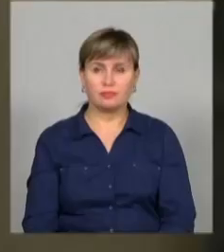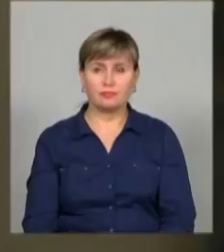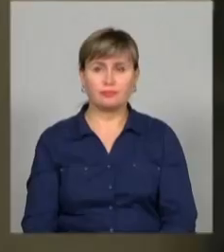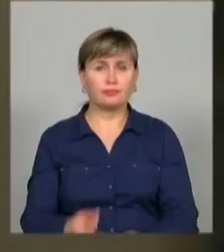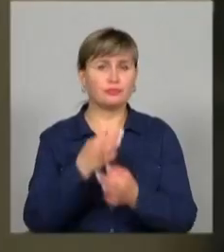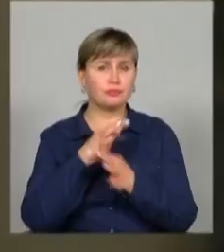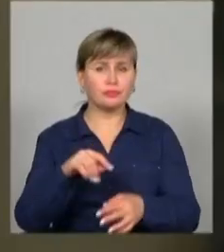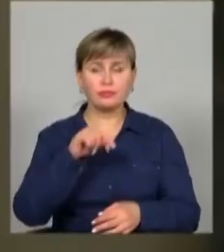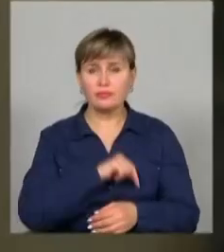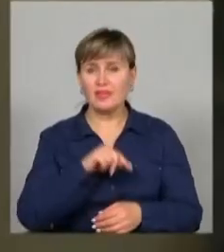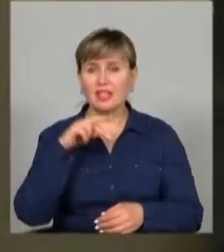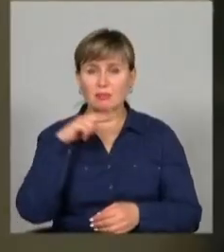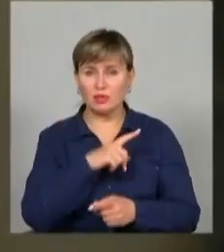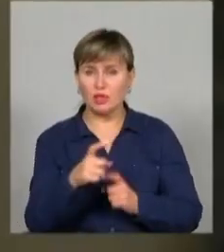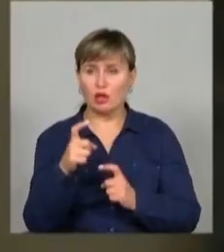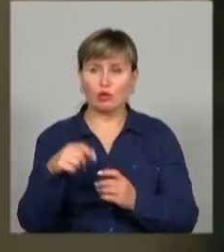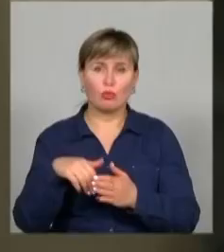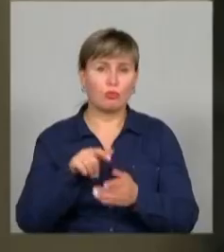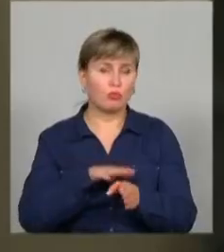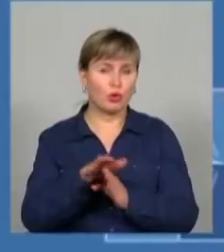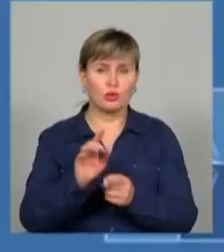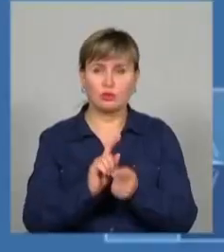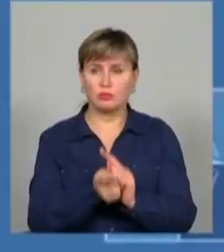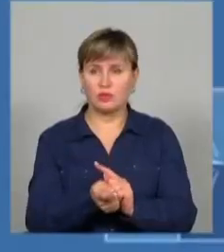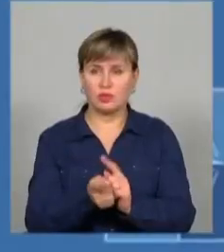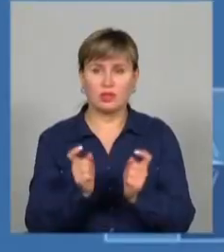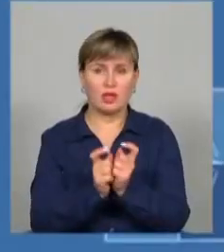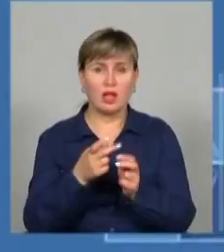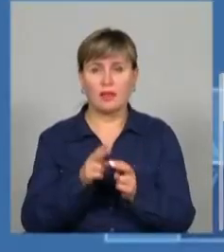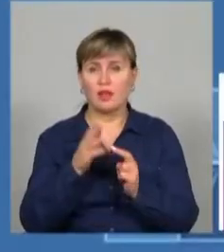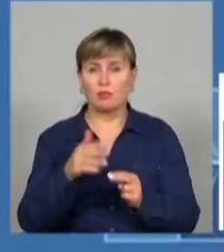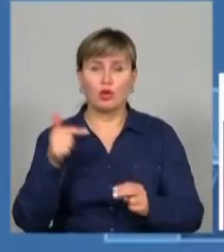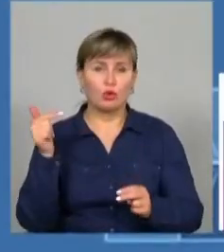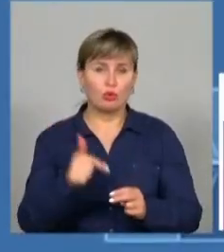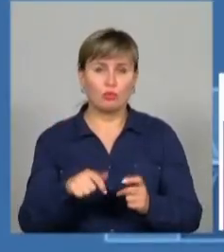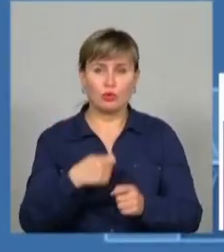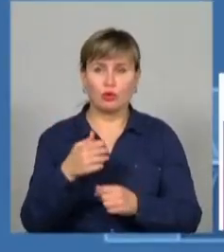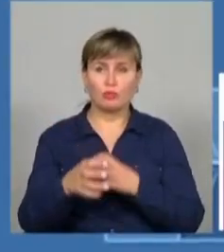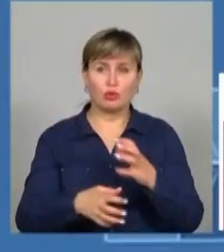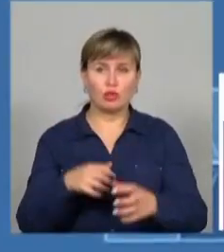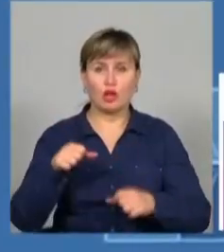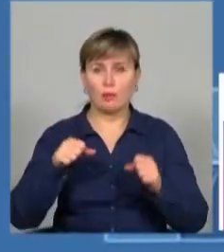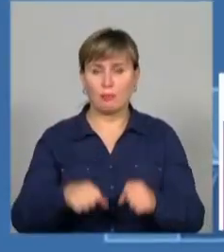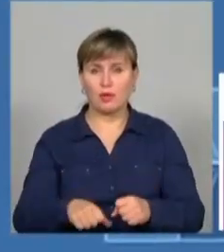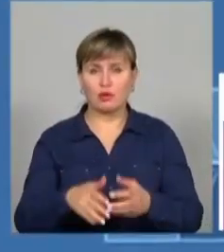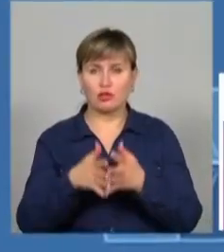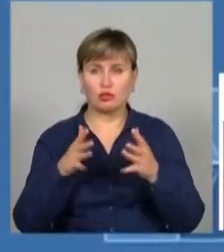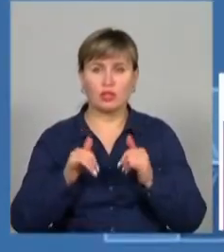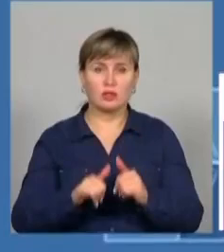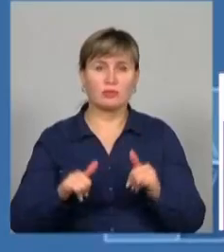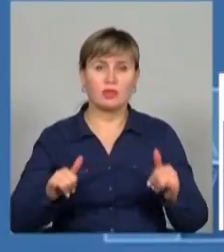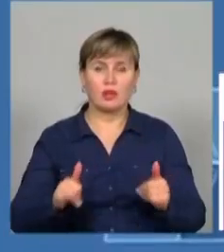Любое применение химического оружия полностью изменит характер конфликта. Это будет грубым нарушением международного права, широко